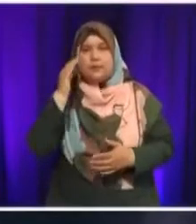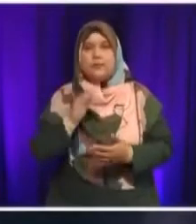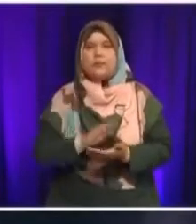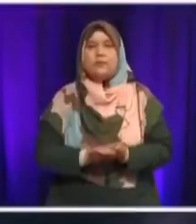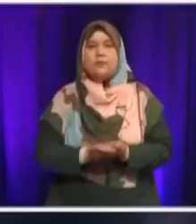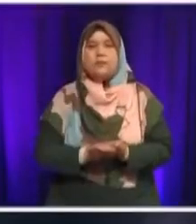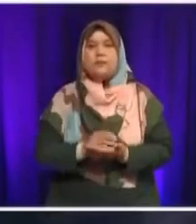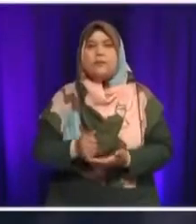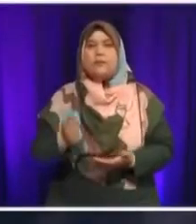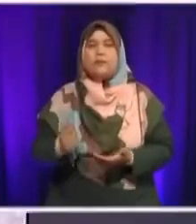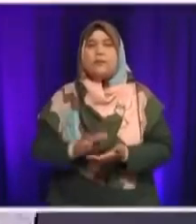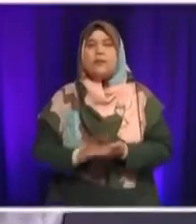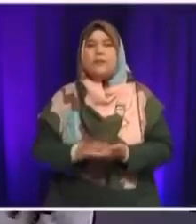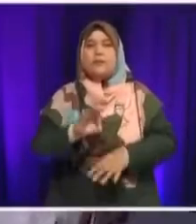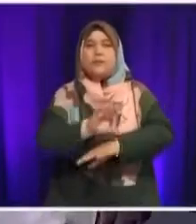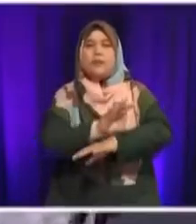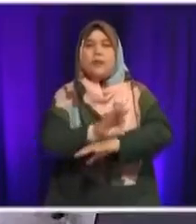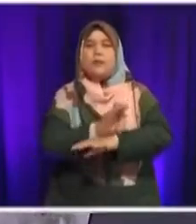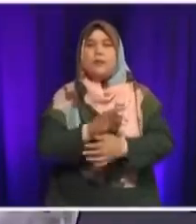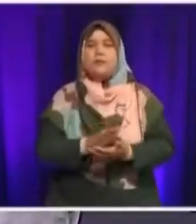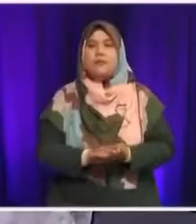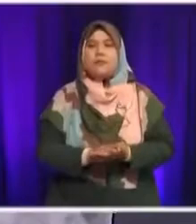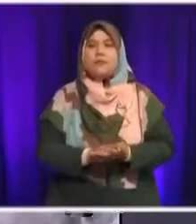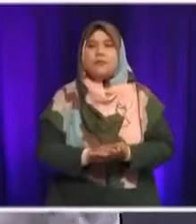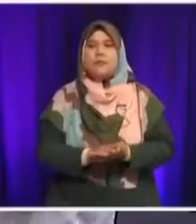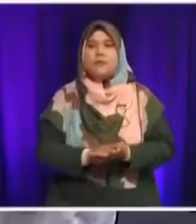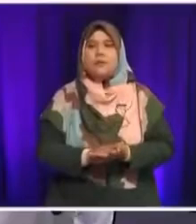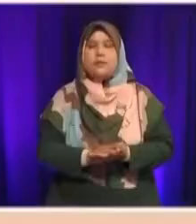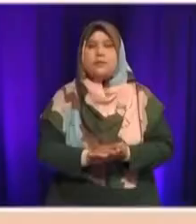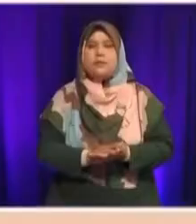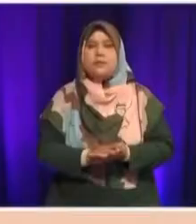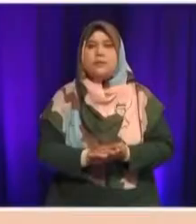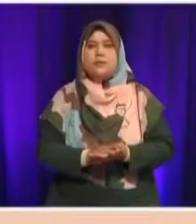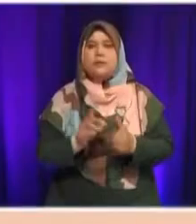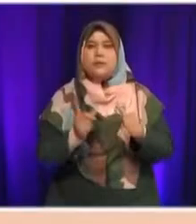itu fungsi alat dan kalau yang berbeda